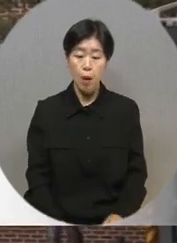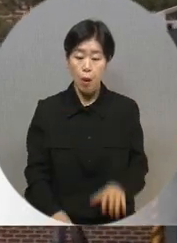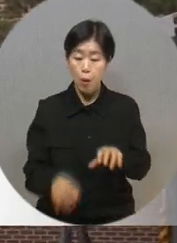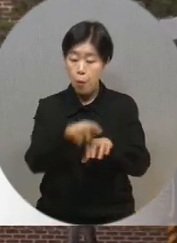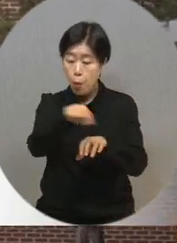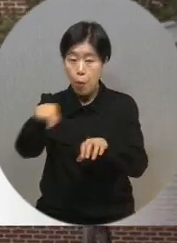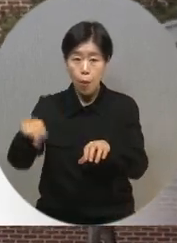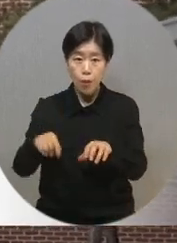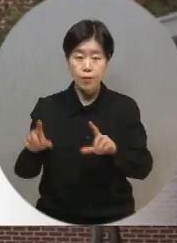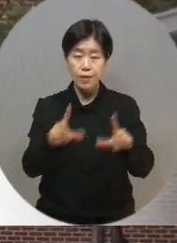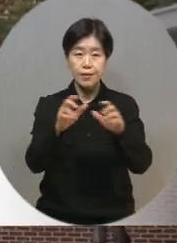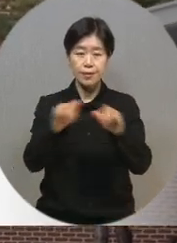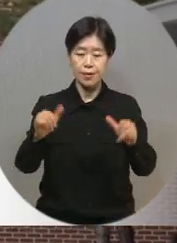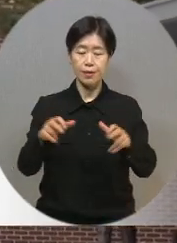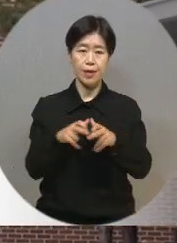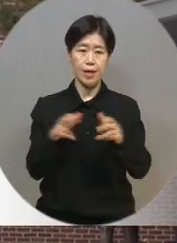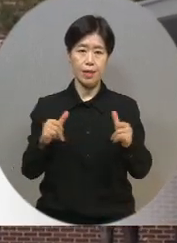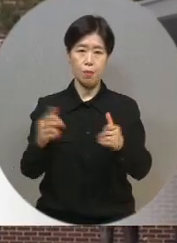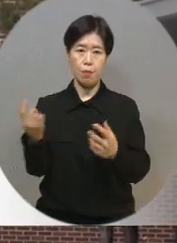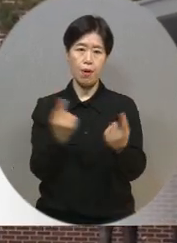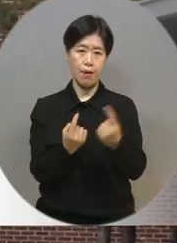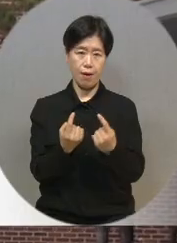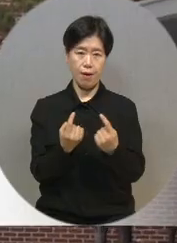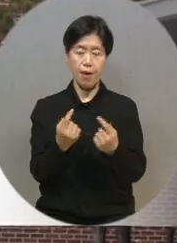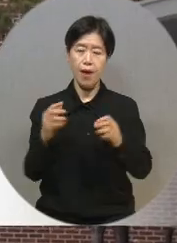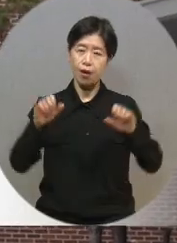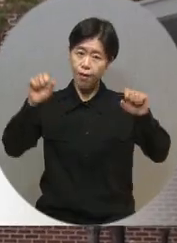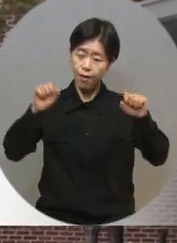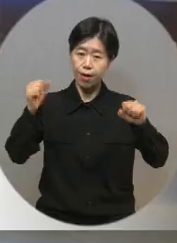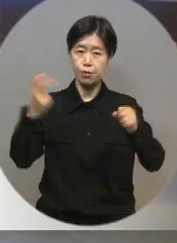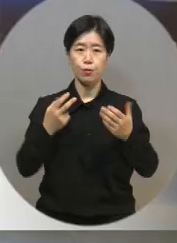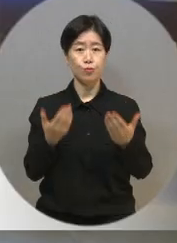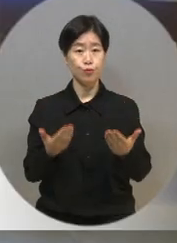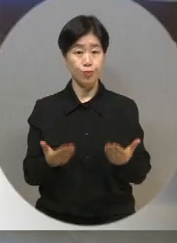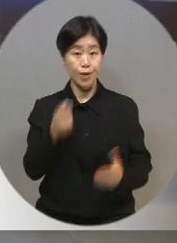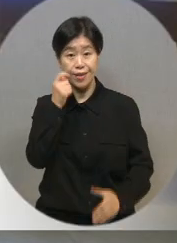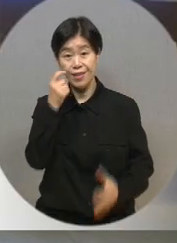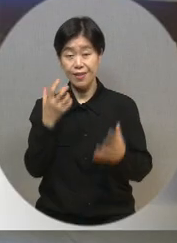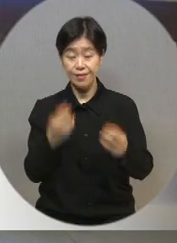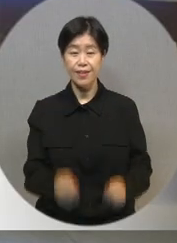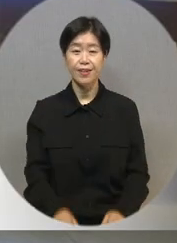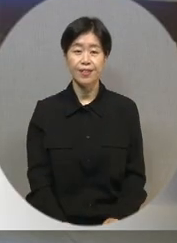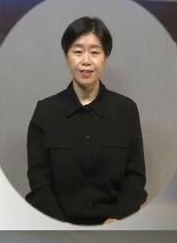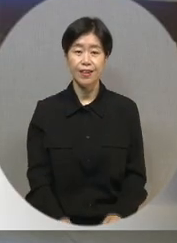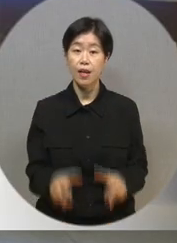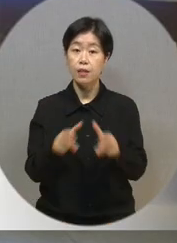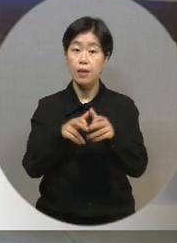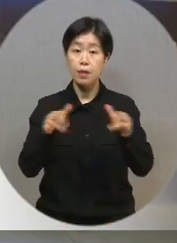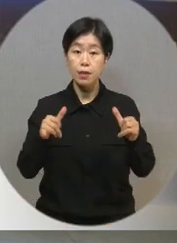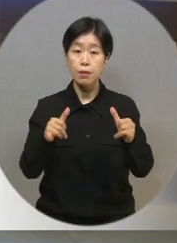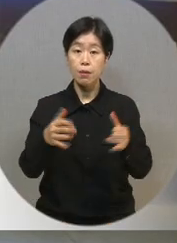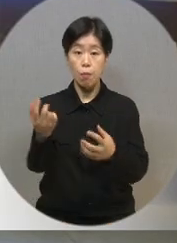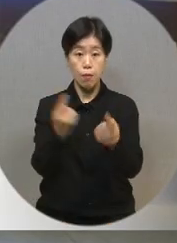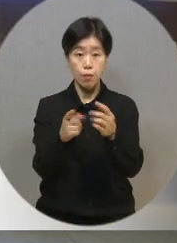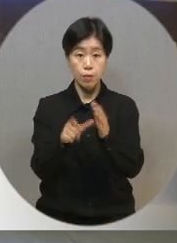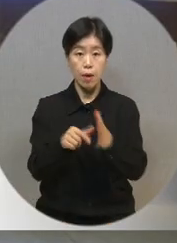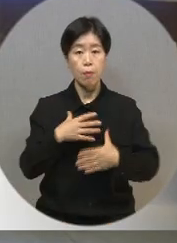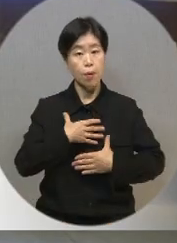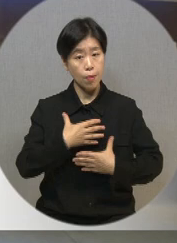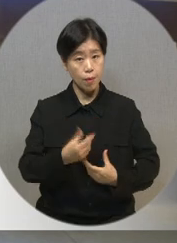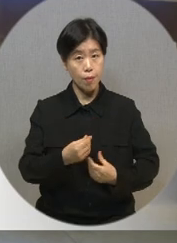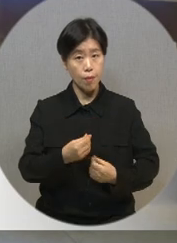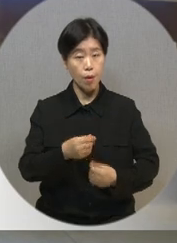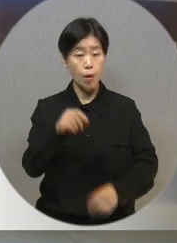장애인들의 건강과 휴식을 위한 공간으로 인기가 더해지고 있습니다. 장애인들이 이용하기 편하고 또 장애인들이